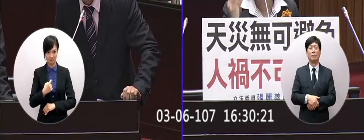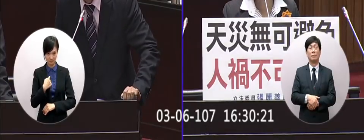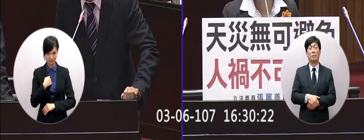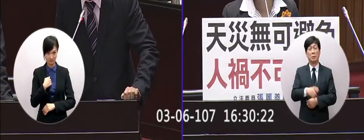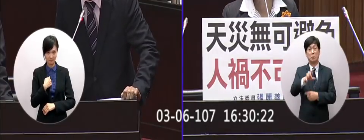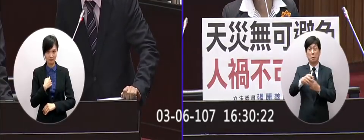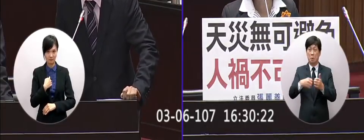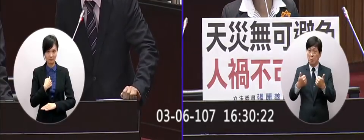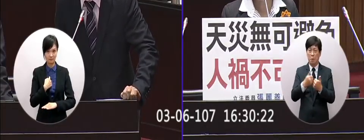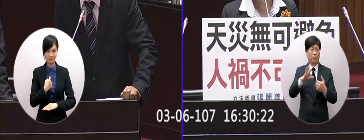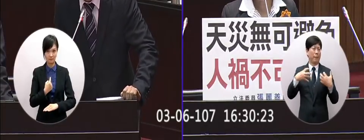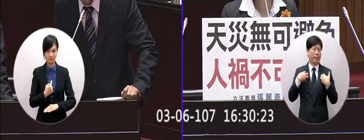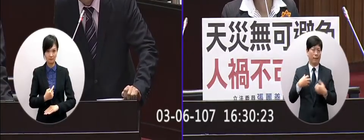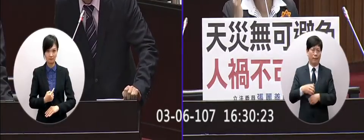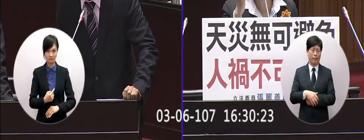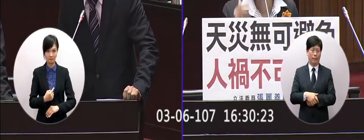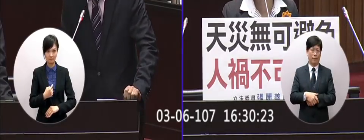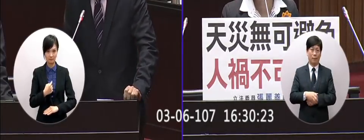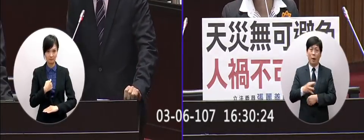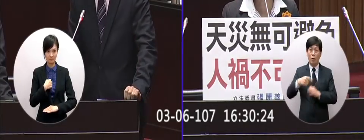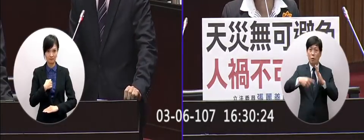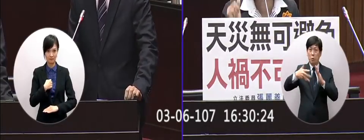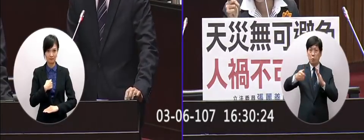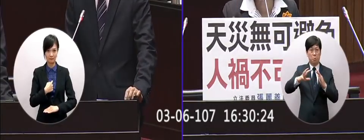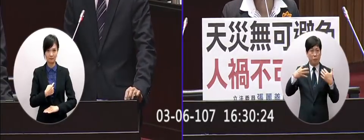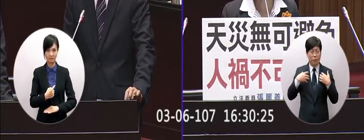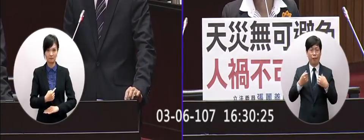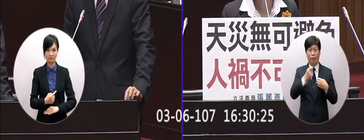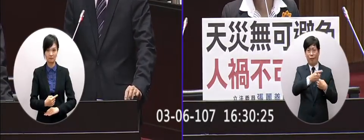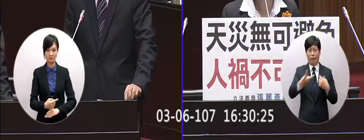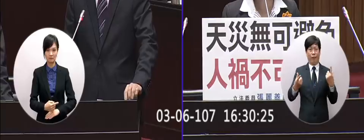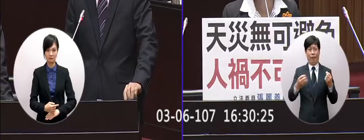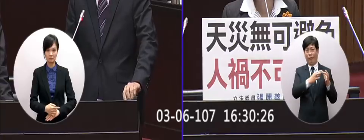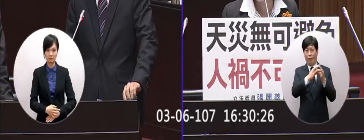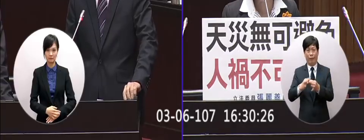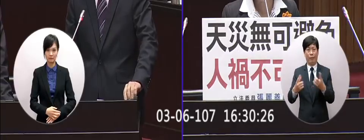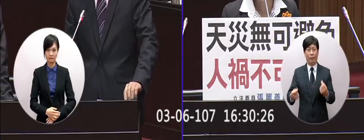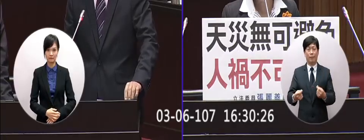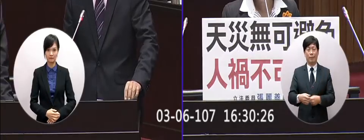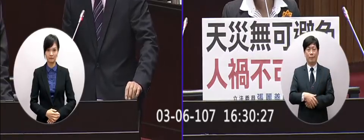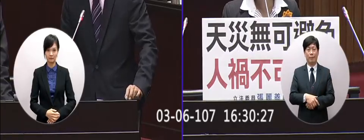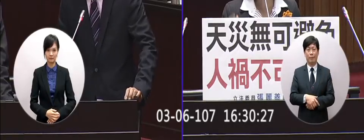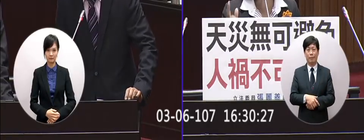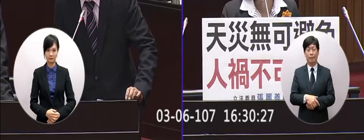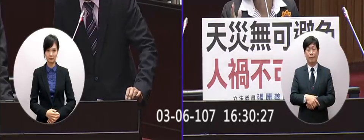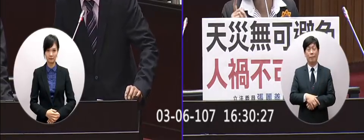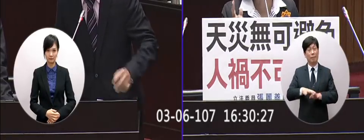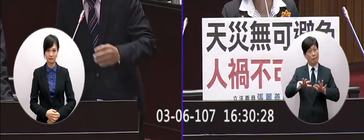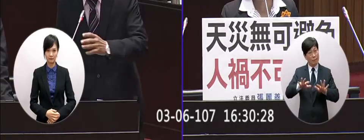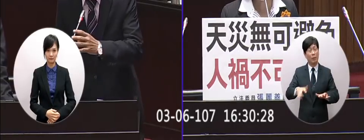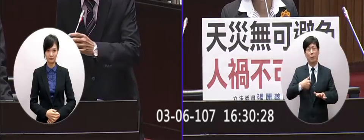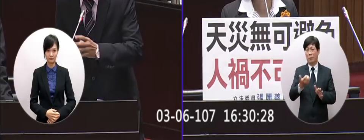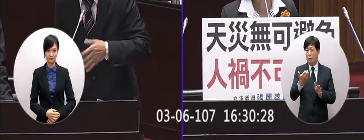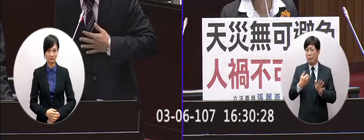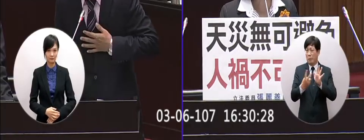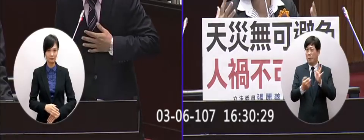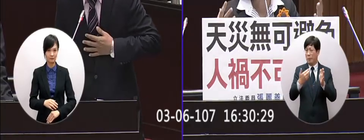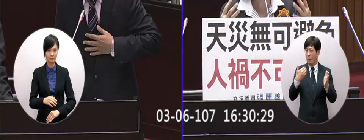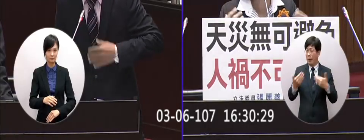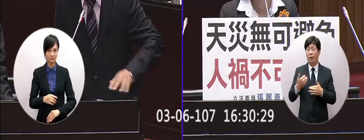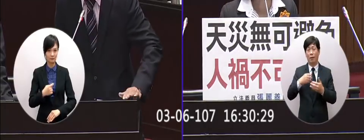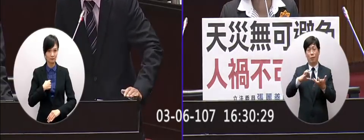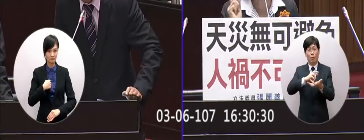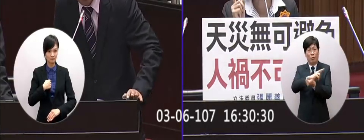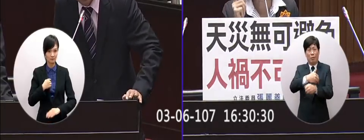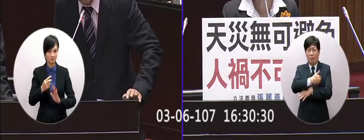你们的农委会是不负责任的，因为院长不负责任，所以农委会也是如此。今天我刚刚讲的非常清楚，云